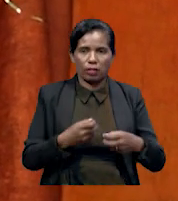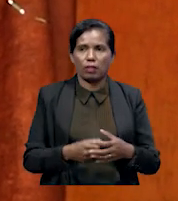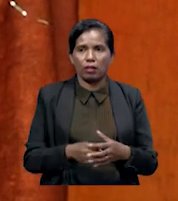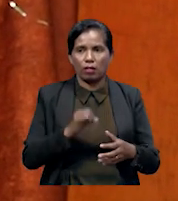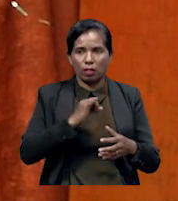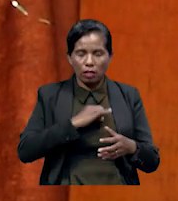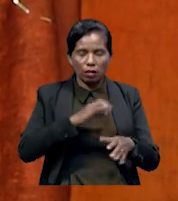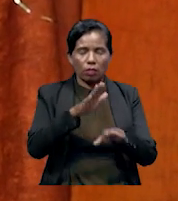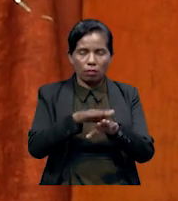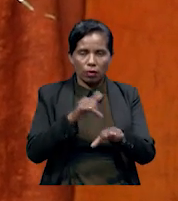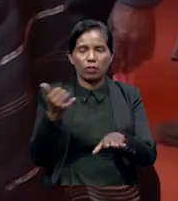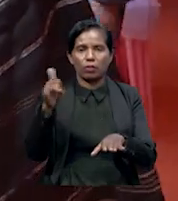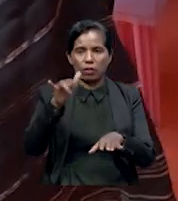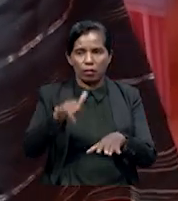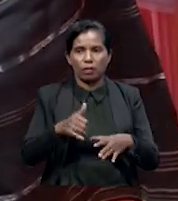sempre evolucida.